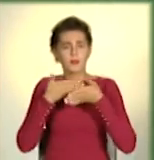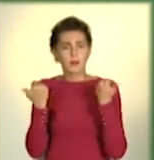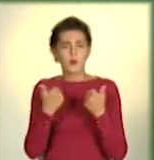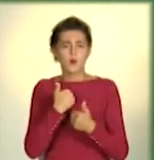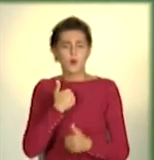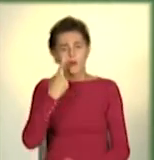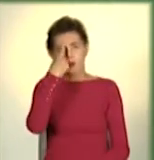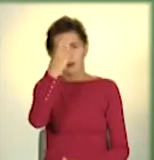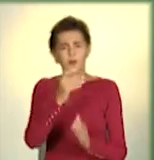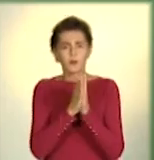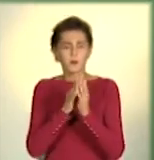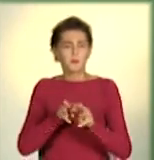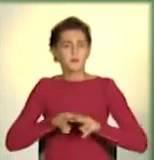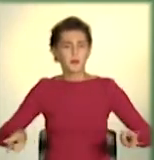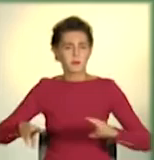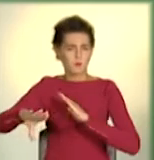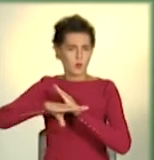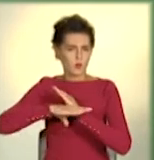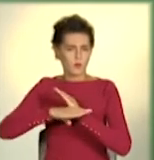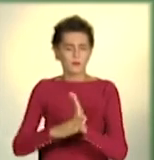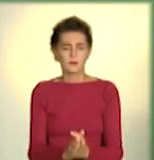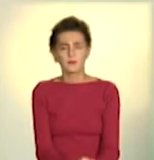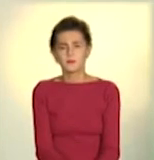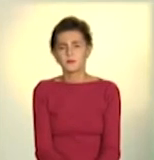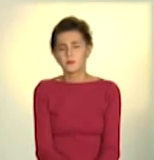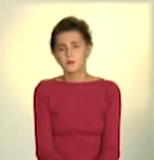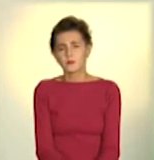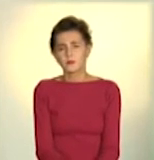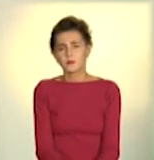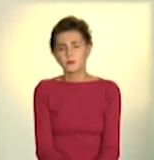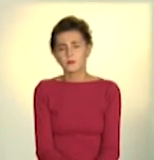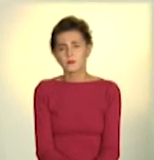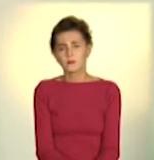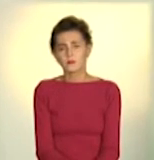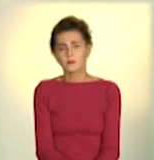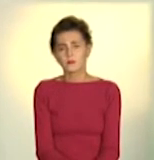звернутися по допомогу до уряду. Олена Успенська, Володимир Краснов, телеканал «Донбас».